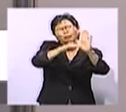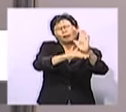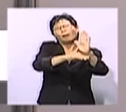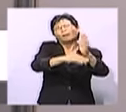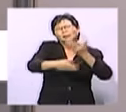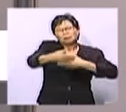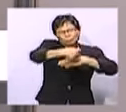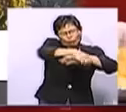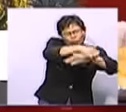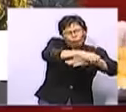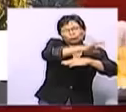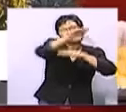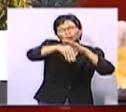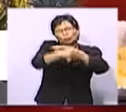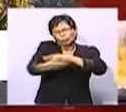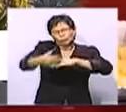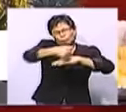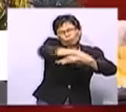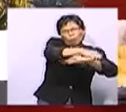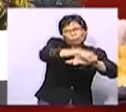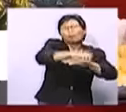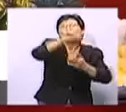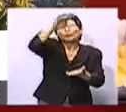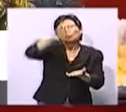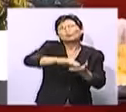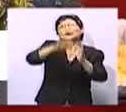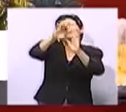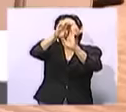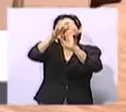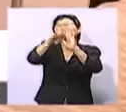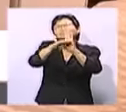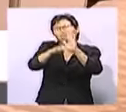prosedur mengeksport ke semua produk pertanian tersebut.